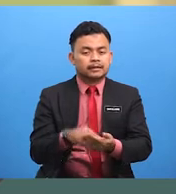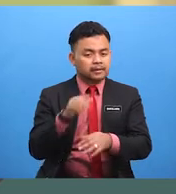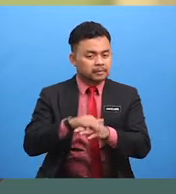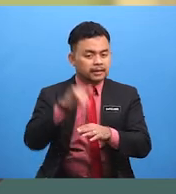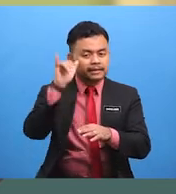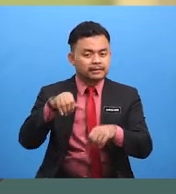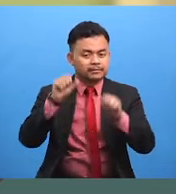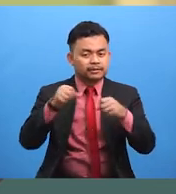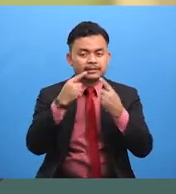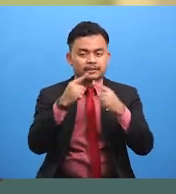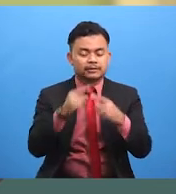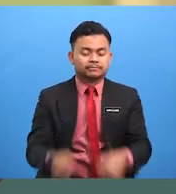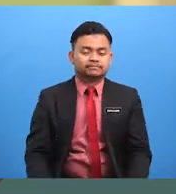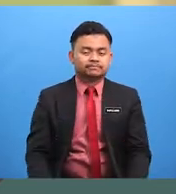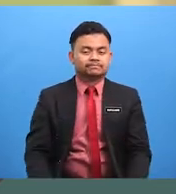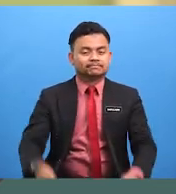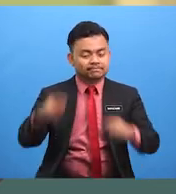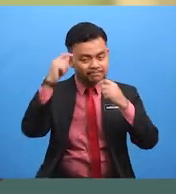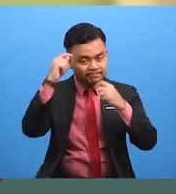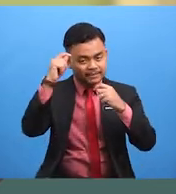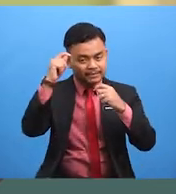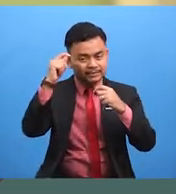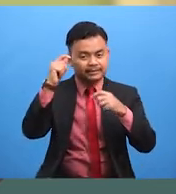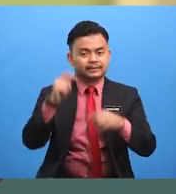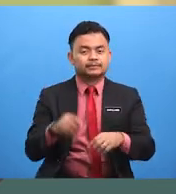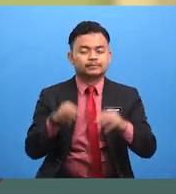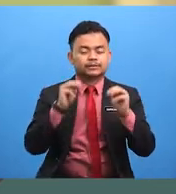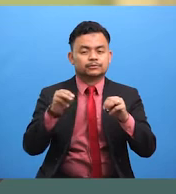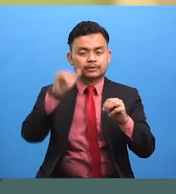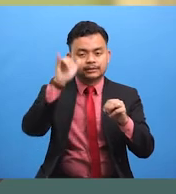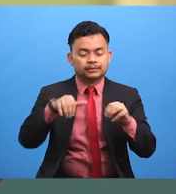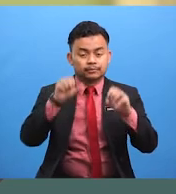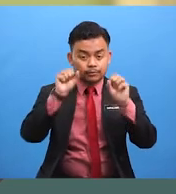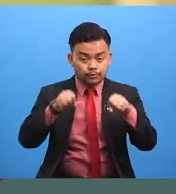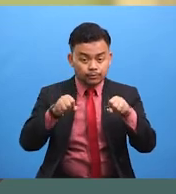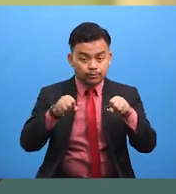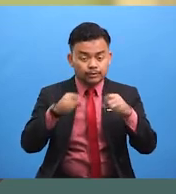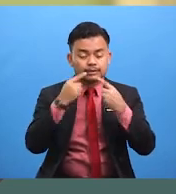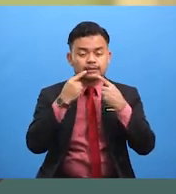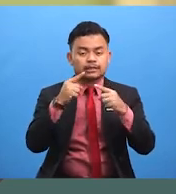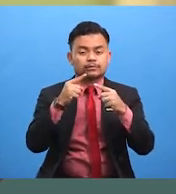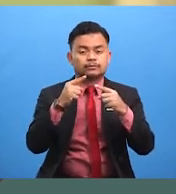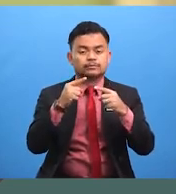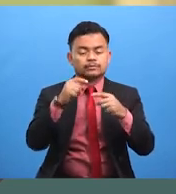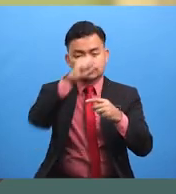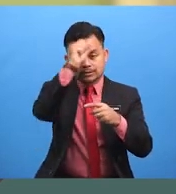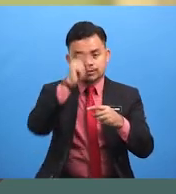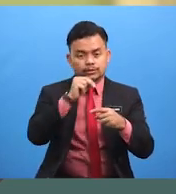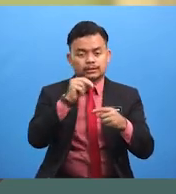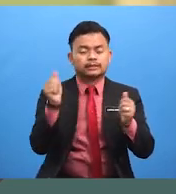bukan? Tahniah kepada murid-murid yang dapat menjawab soalan uji kefahaman dengan